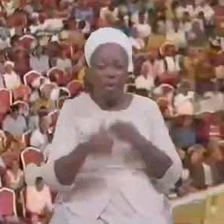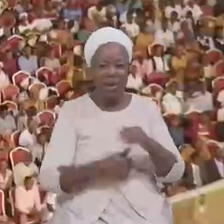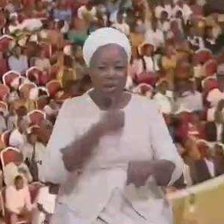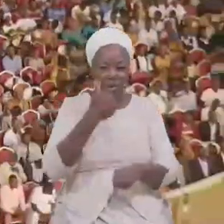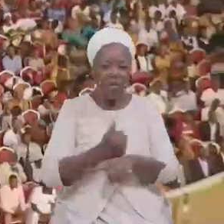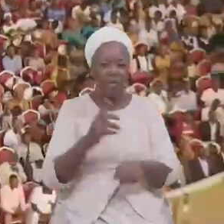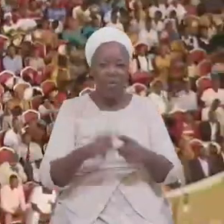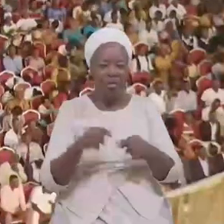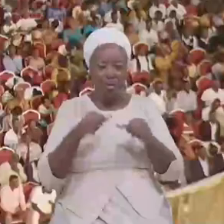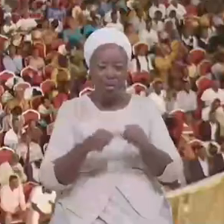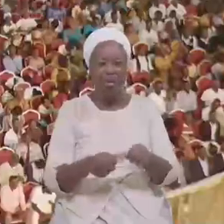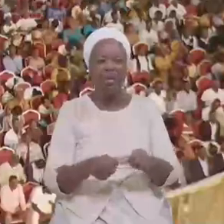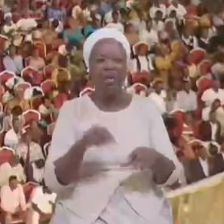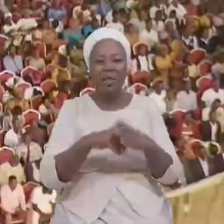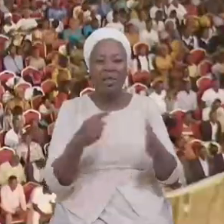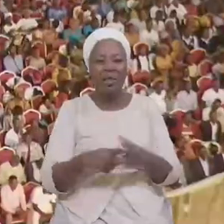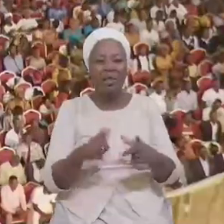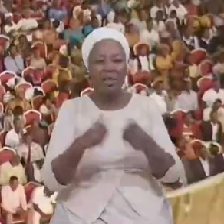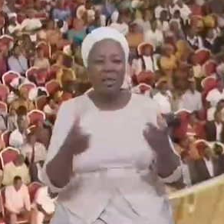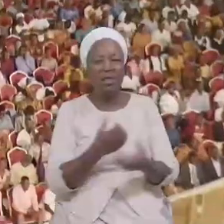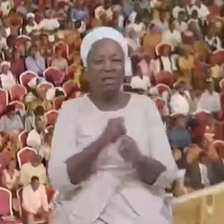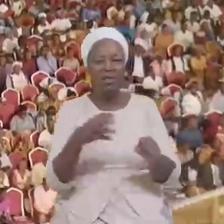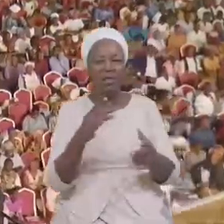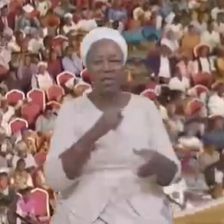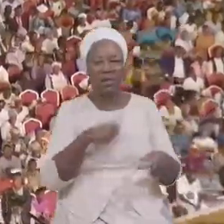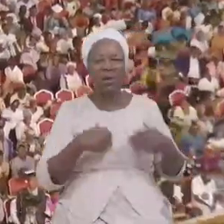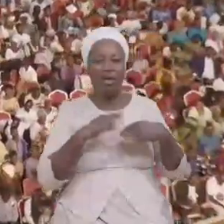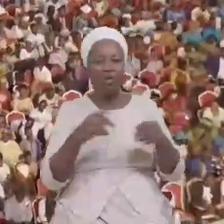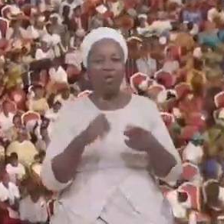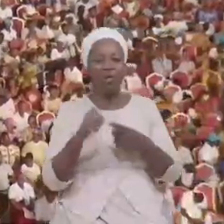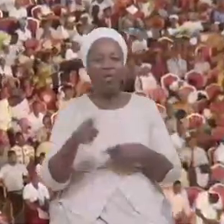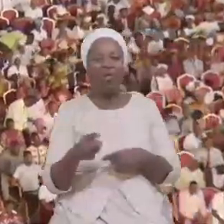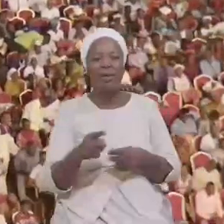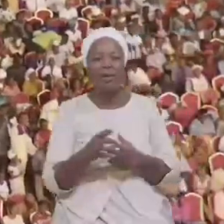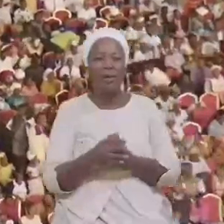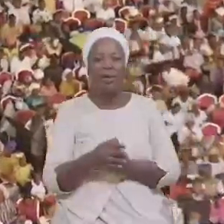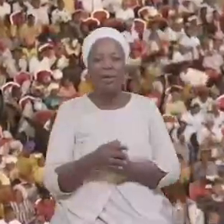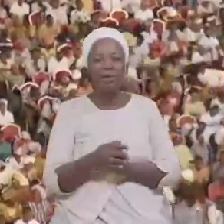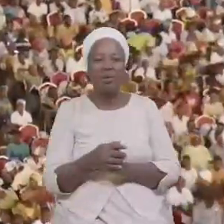être ferme dans ce grand salut que Dieu vous a donné.